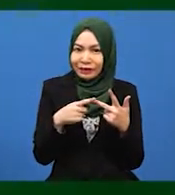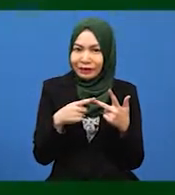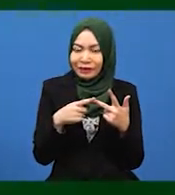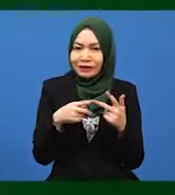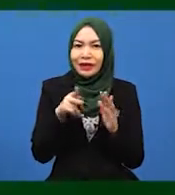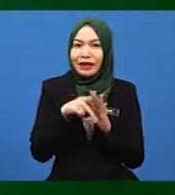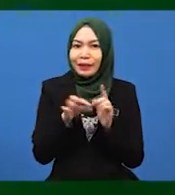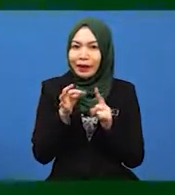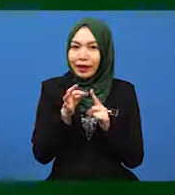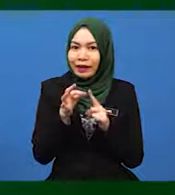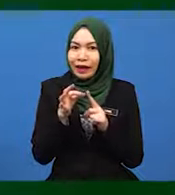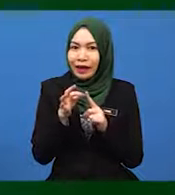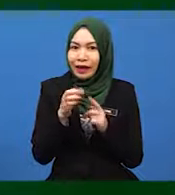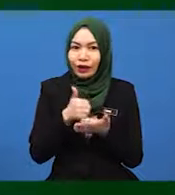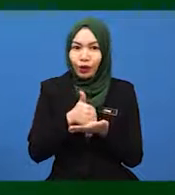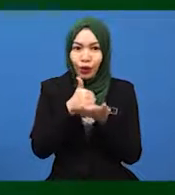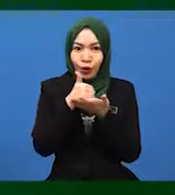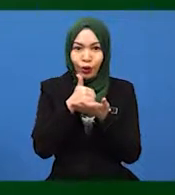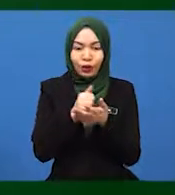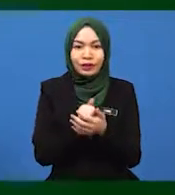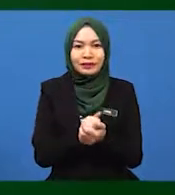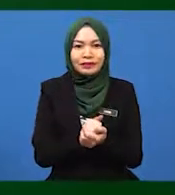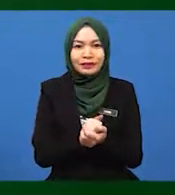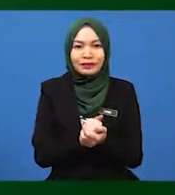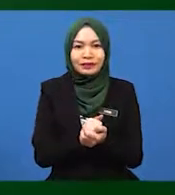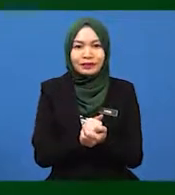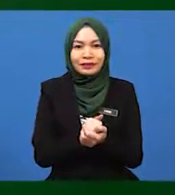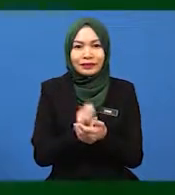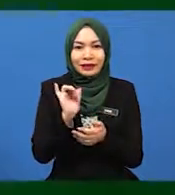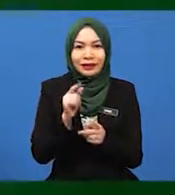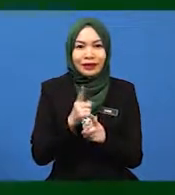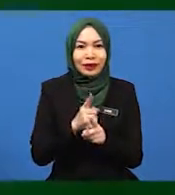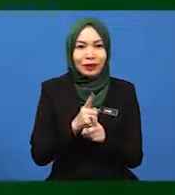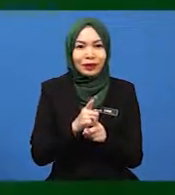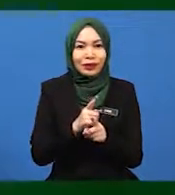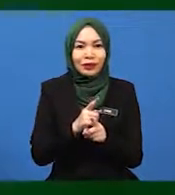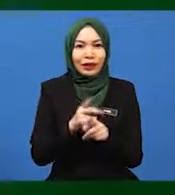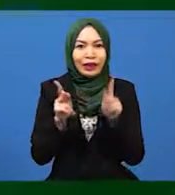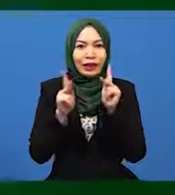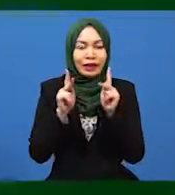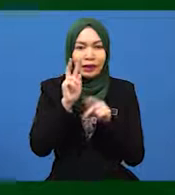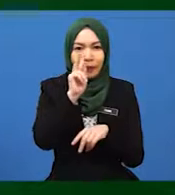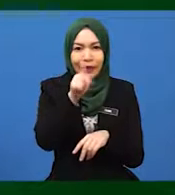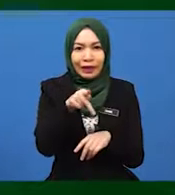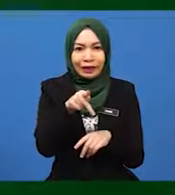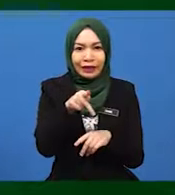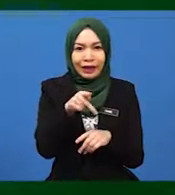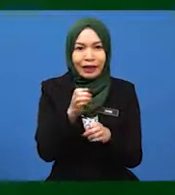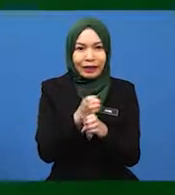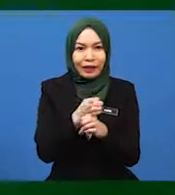tolong. Ya, betul. Tolong ialah kata perintah berbentuk permintaan.